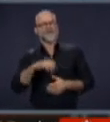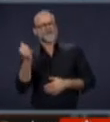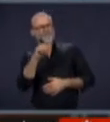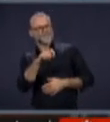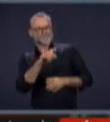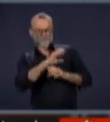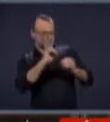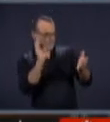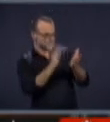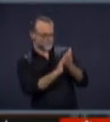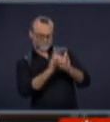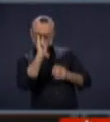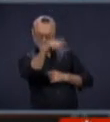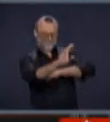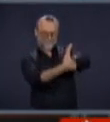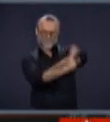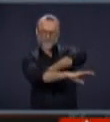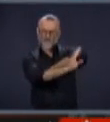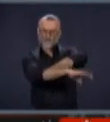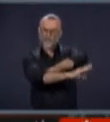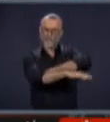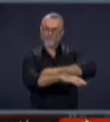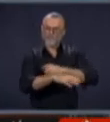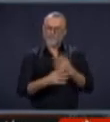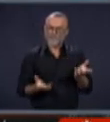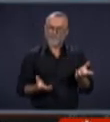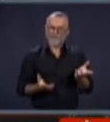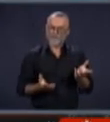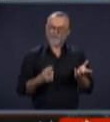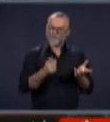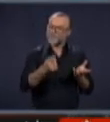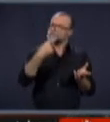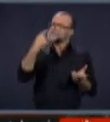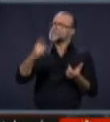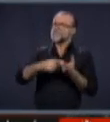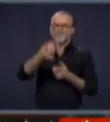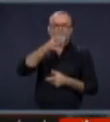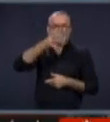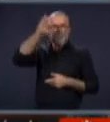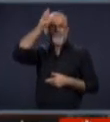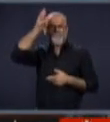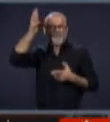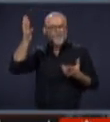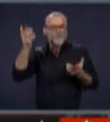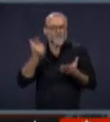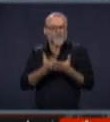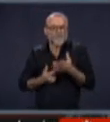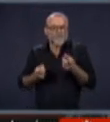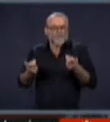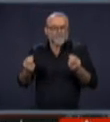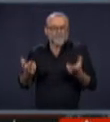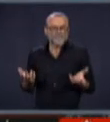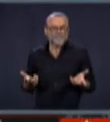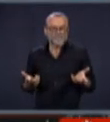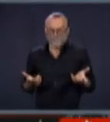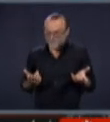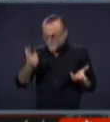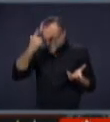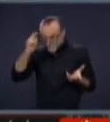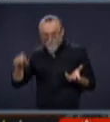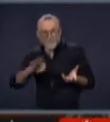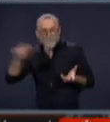Comme il n'y aura pas d'école avant l'automne à Montréal, que dites-vous aux parents? S'ils